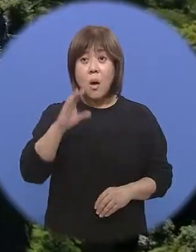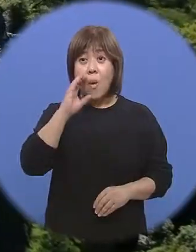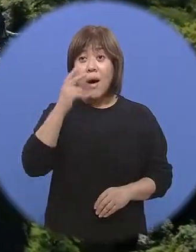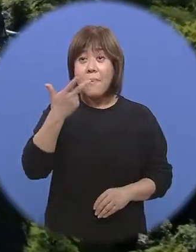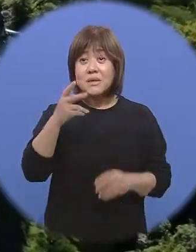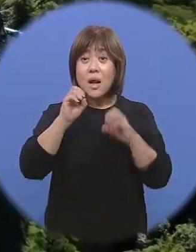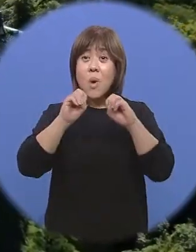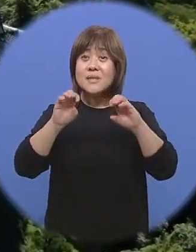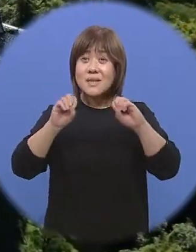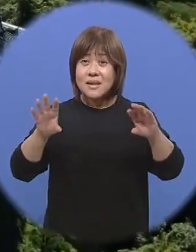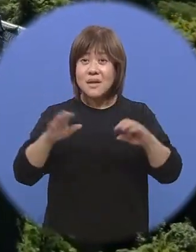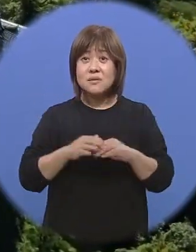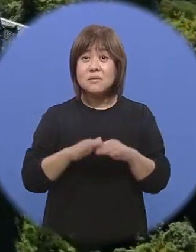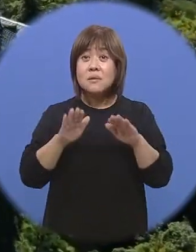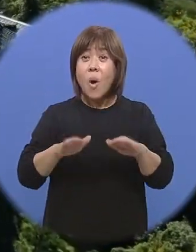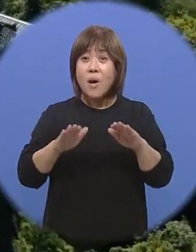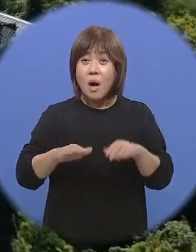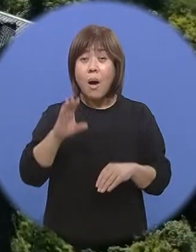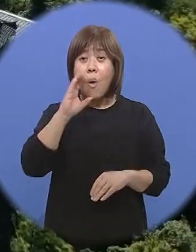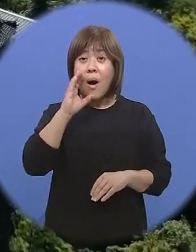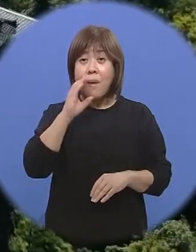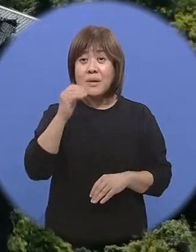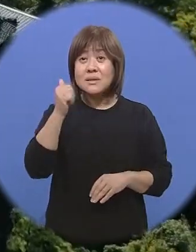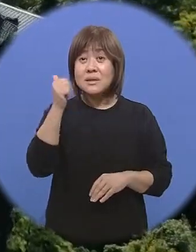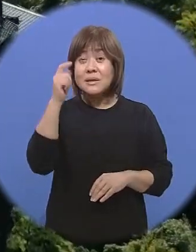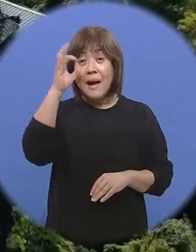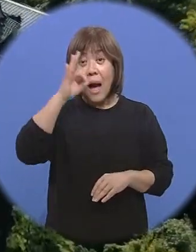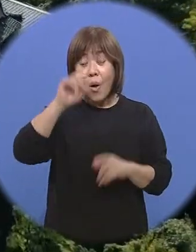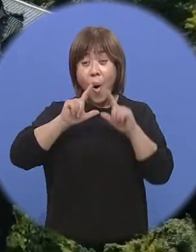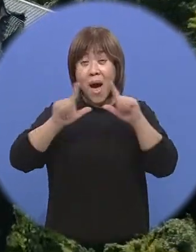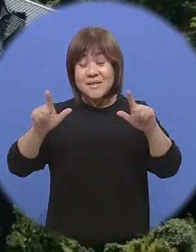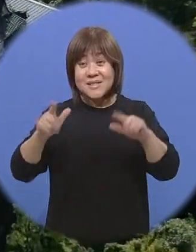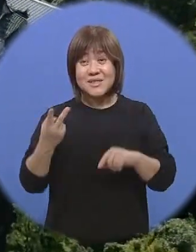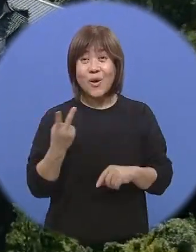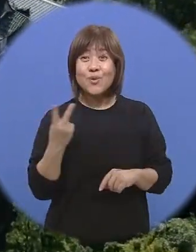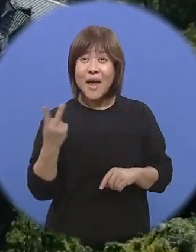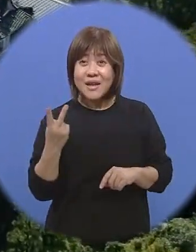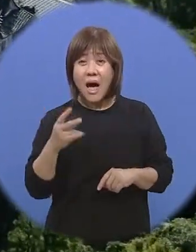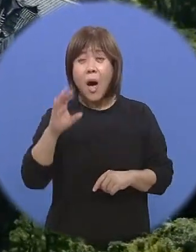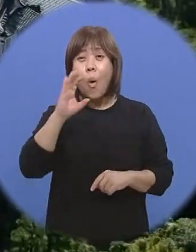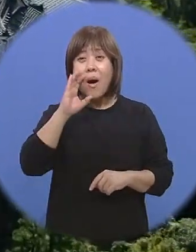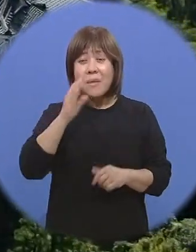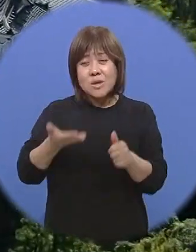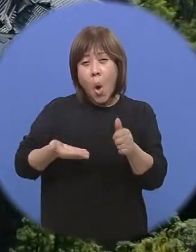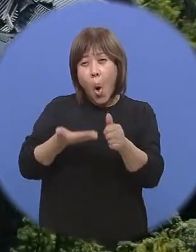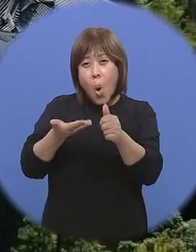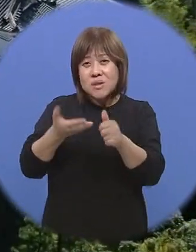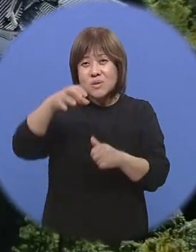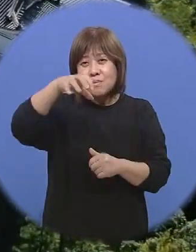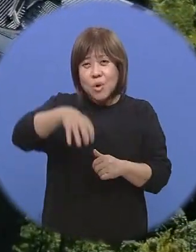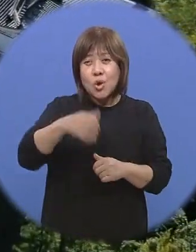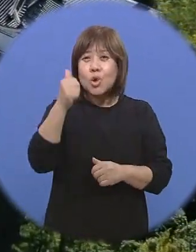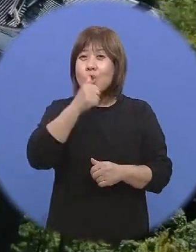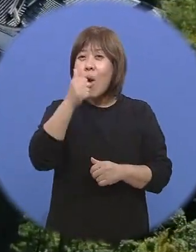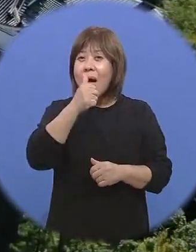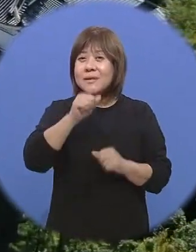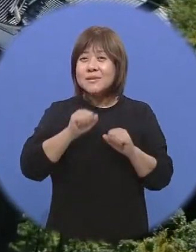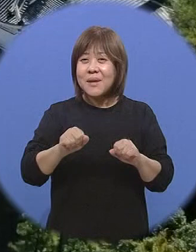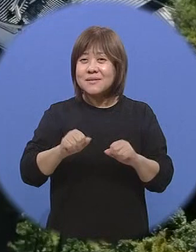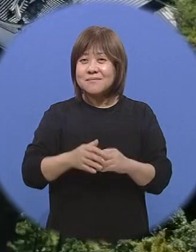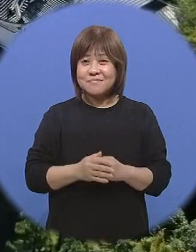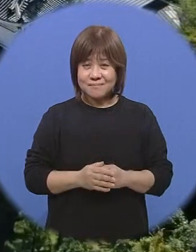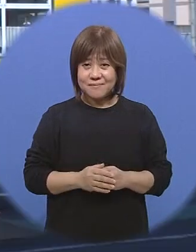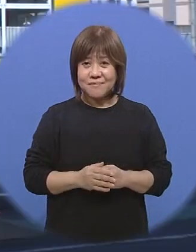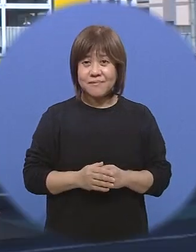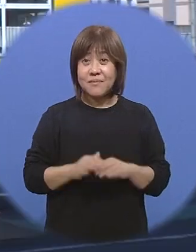和歌山市からのお知らせです。 今回は和歌山市観光発信人のワンダーランドが和歌山市の推しスポットを紹介する 和歌推しです。